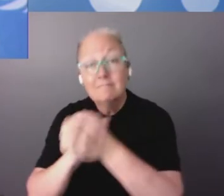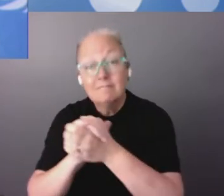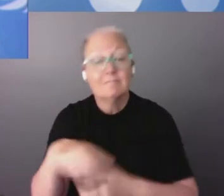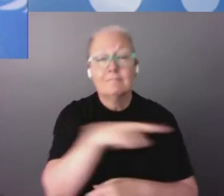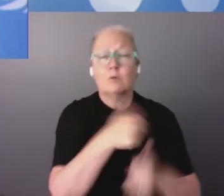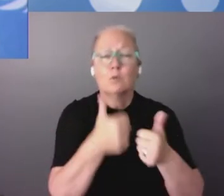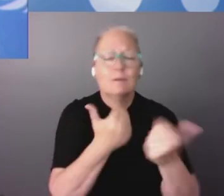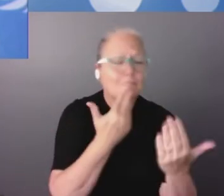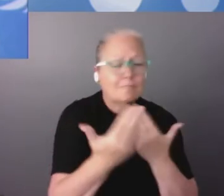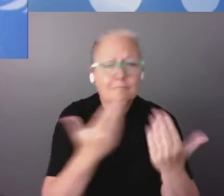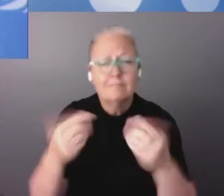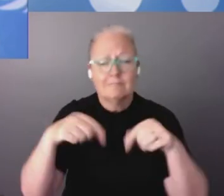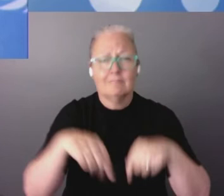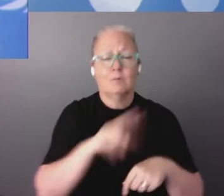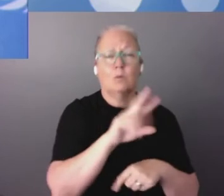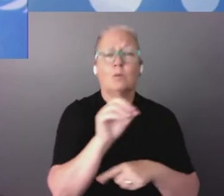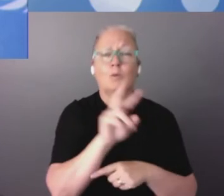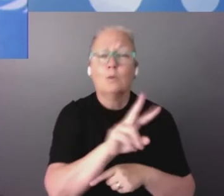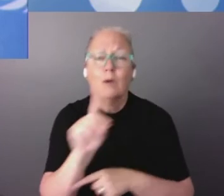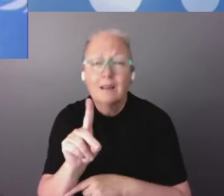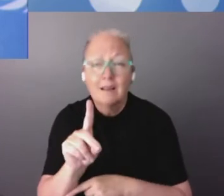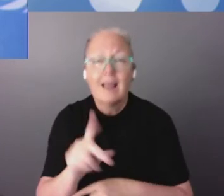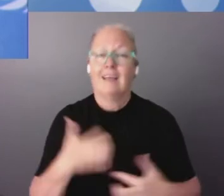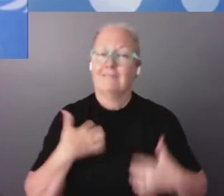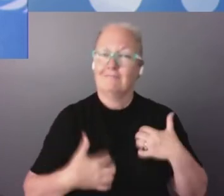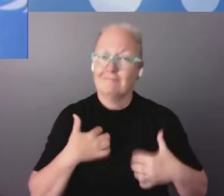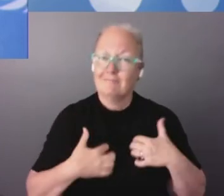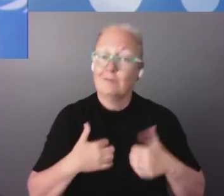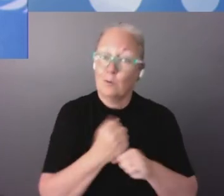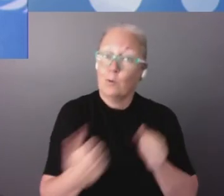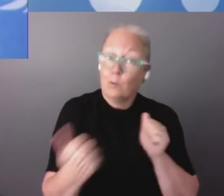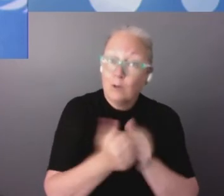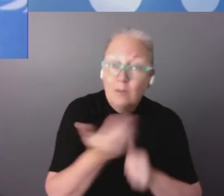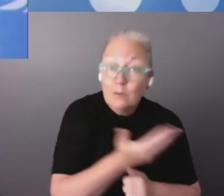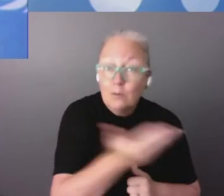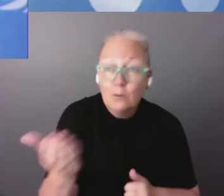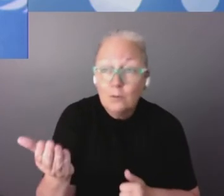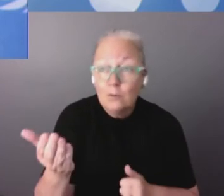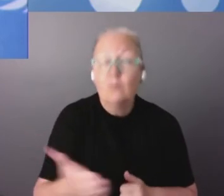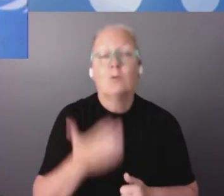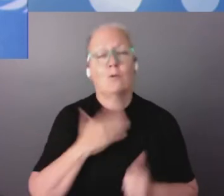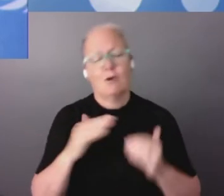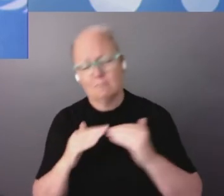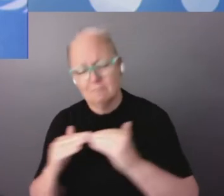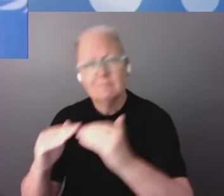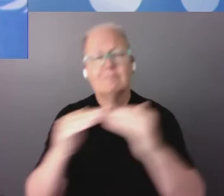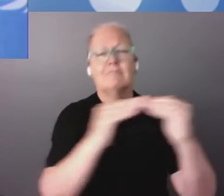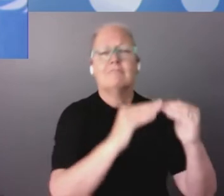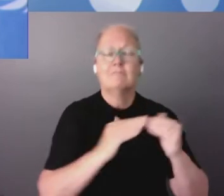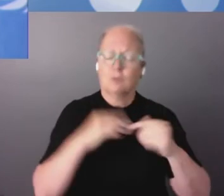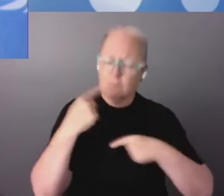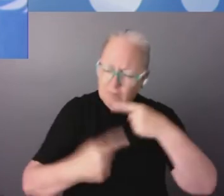le forum qui est organisé par notre association. Et je vais maintenant vous